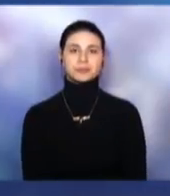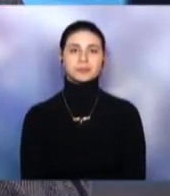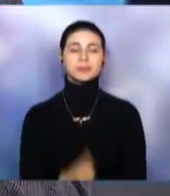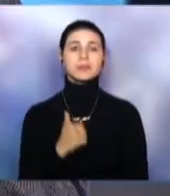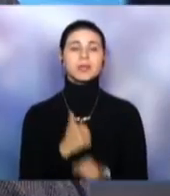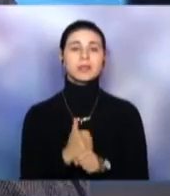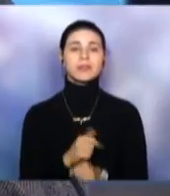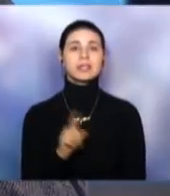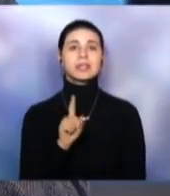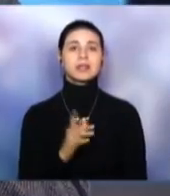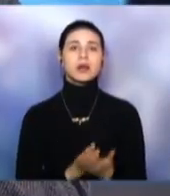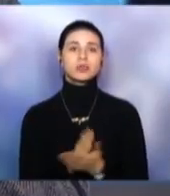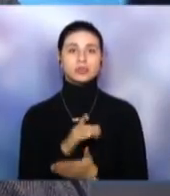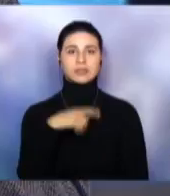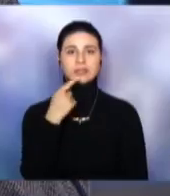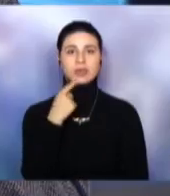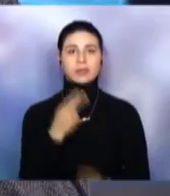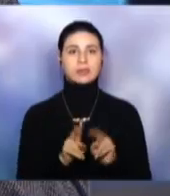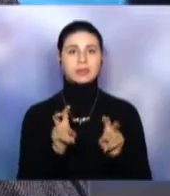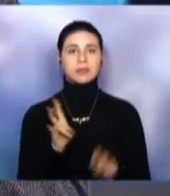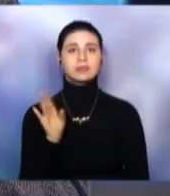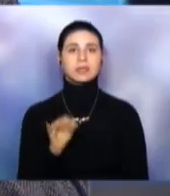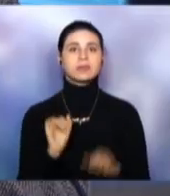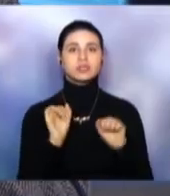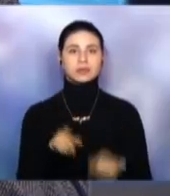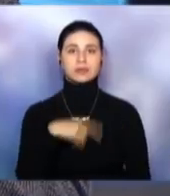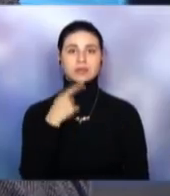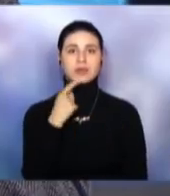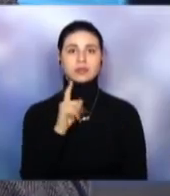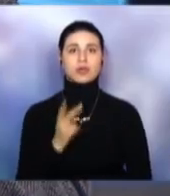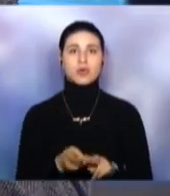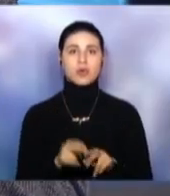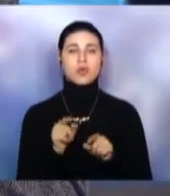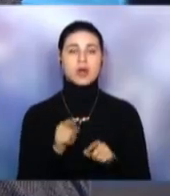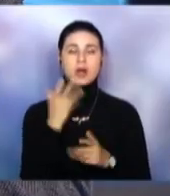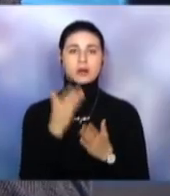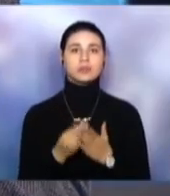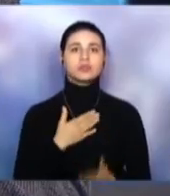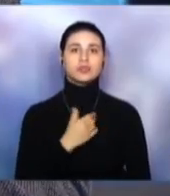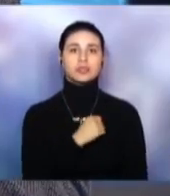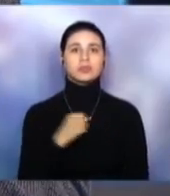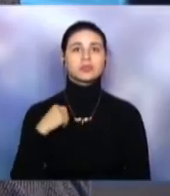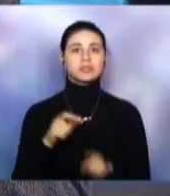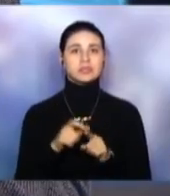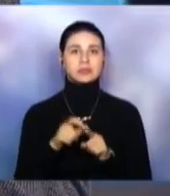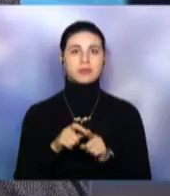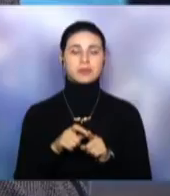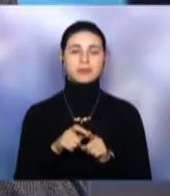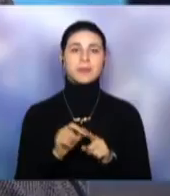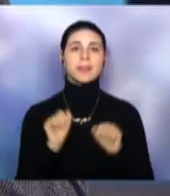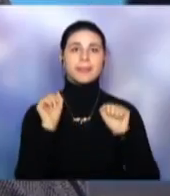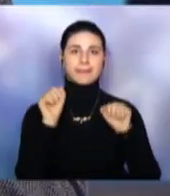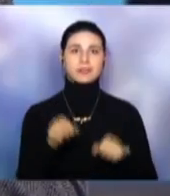გააჩნია რა კუთხით ვისაუბრებთ ამ თემაზე, თუმცა შეგვიძლია ვთქვათ, რომ აი ამ ჩვენს მიერ ხსენებულ სიტუაციაში